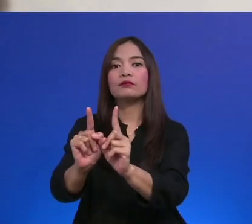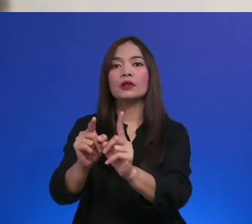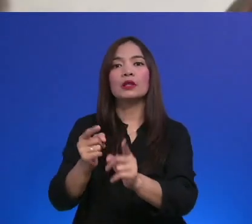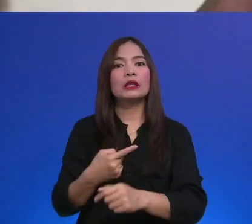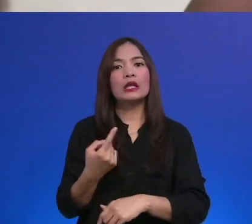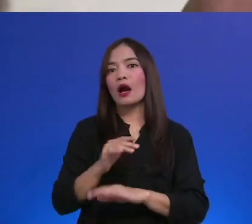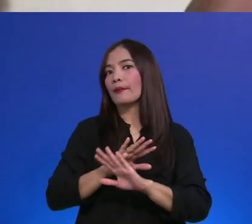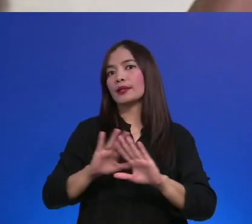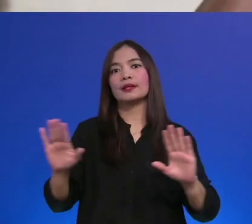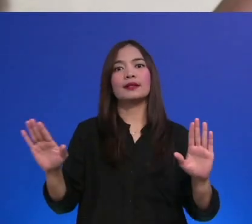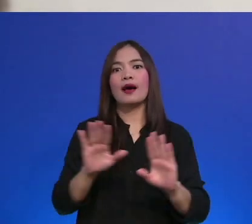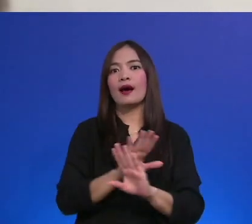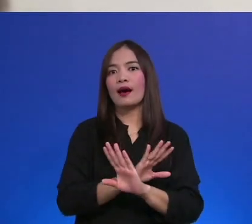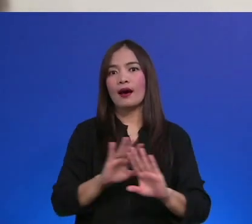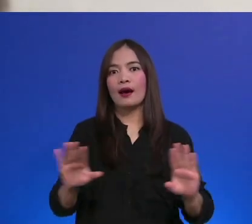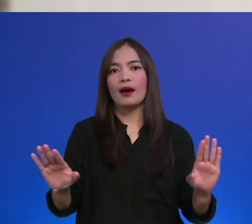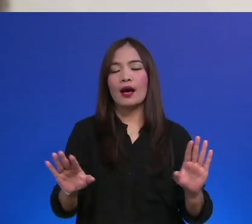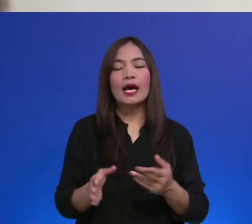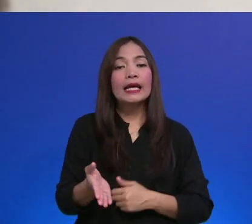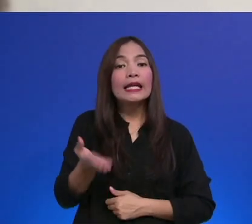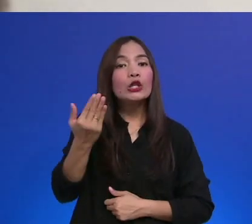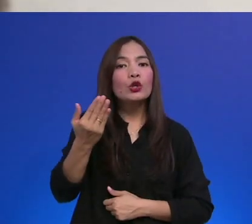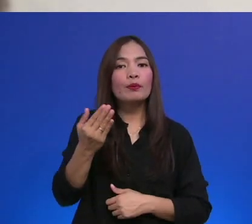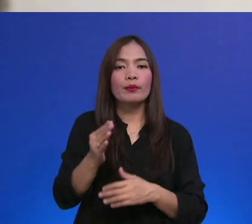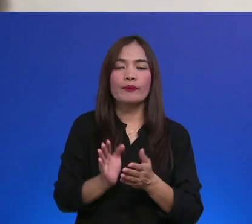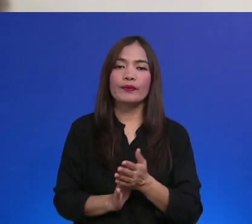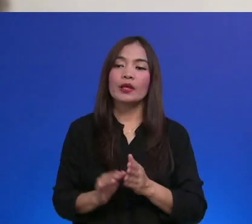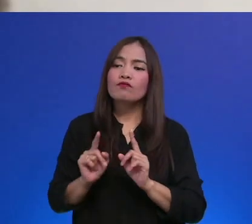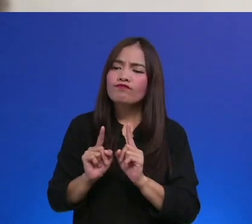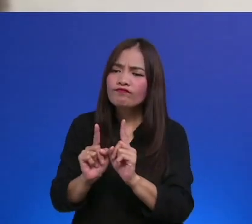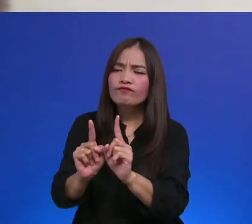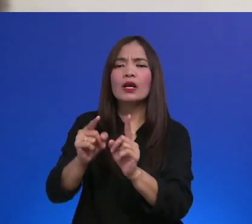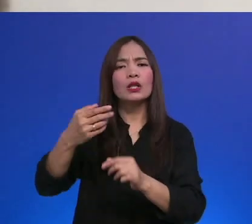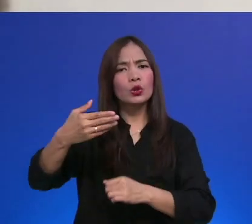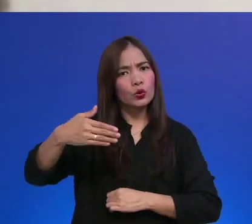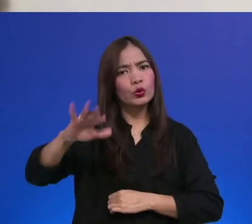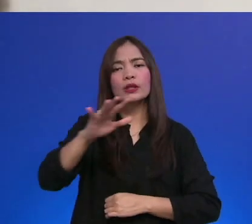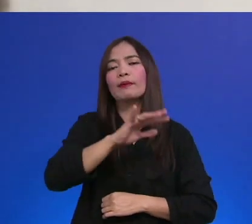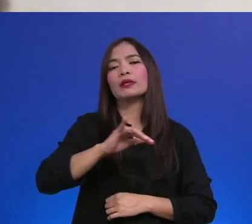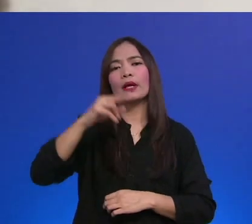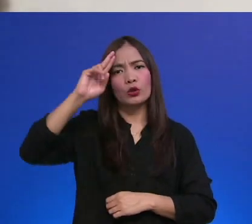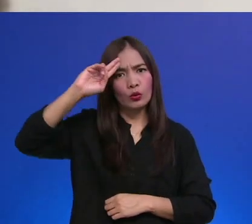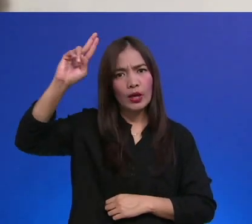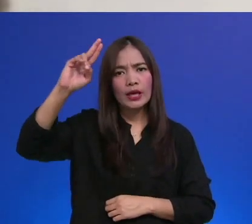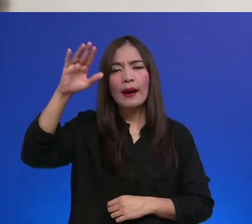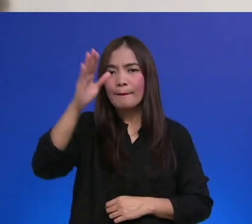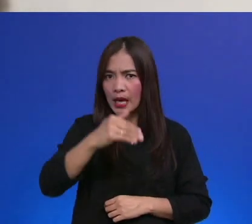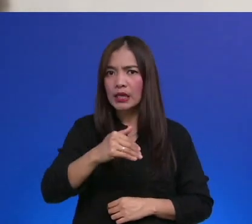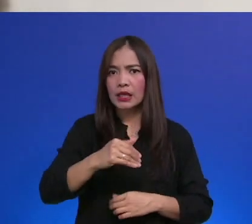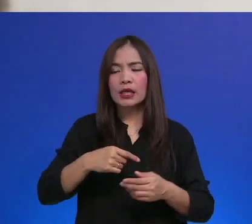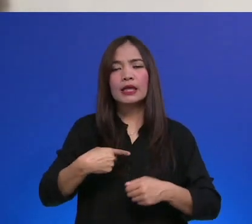kita tidak bisa hidup tanpa Tuhan Jadi sekarang kita belajar untuk